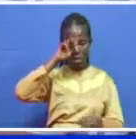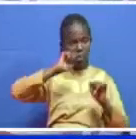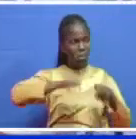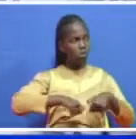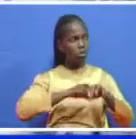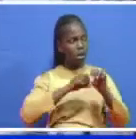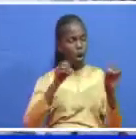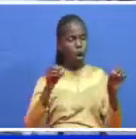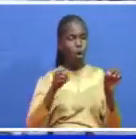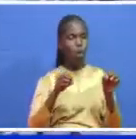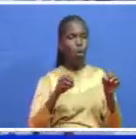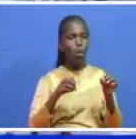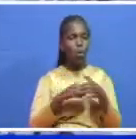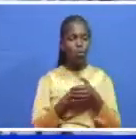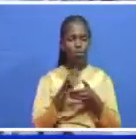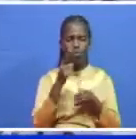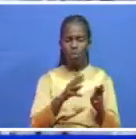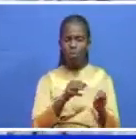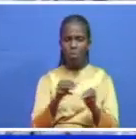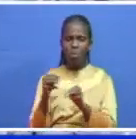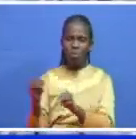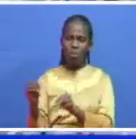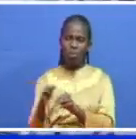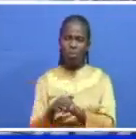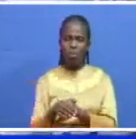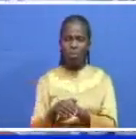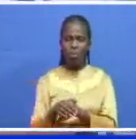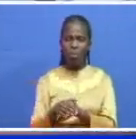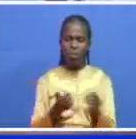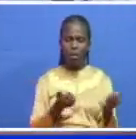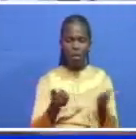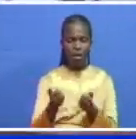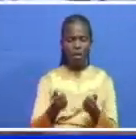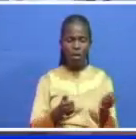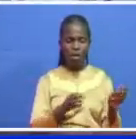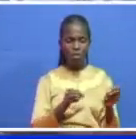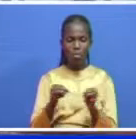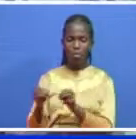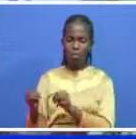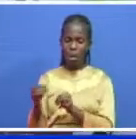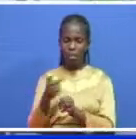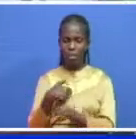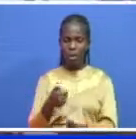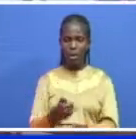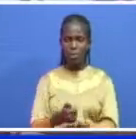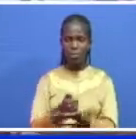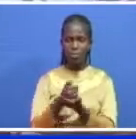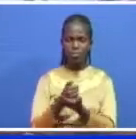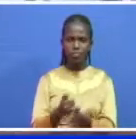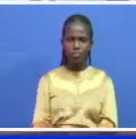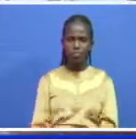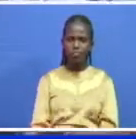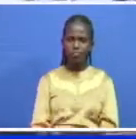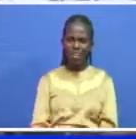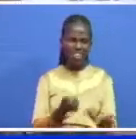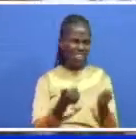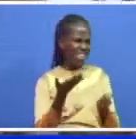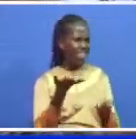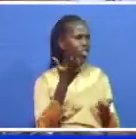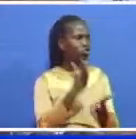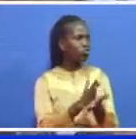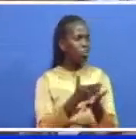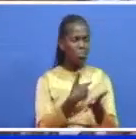hama? Unahama, nisaidie gari ya kuhama. Hata saa hii hakuna gari. Gari iko.